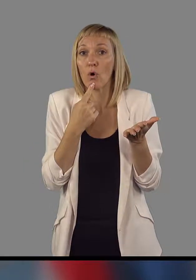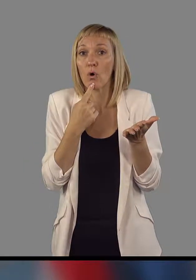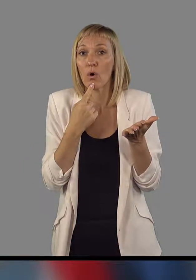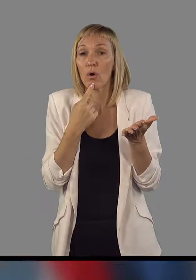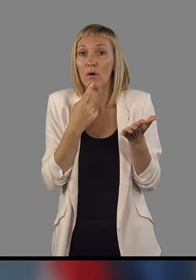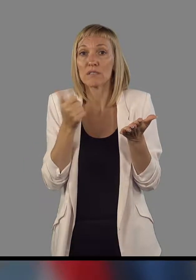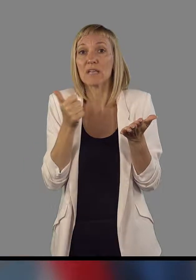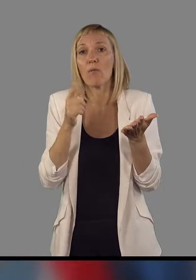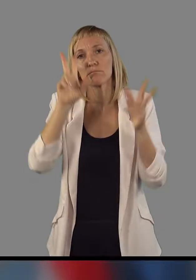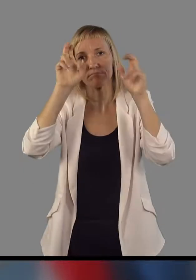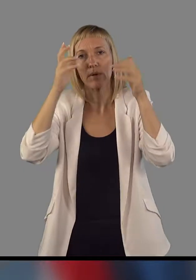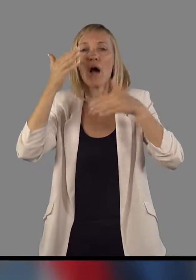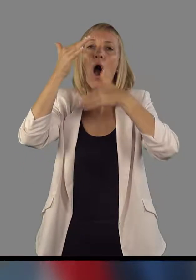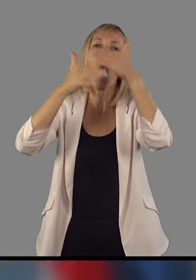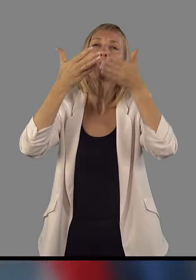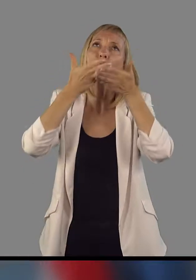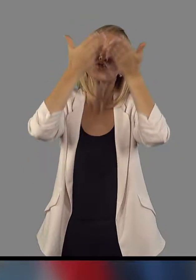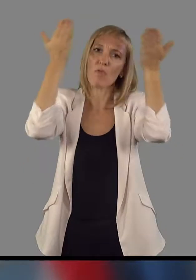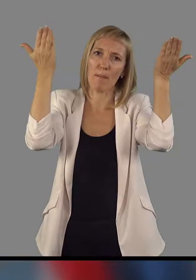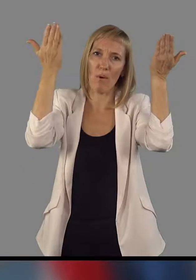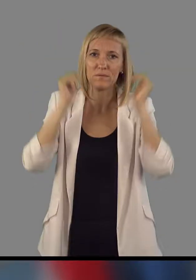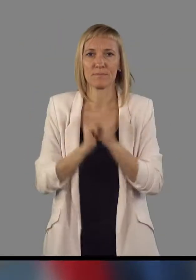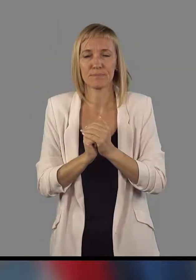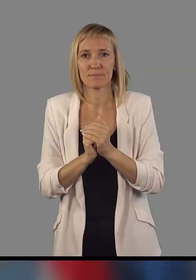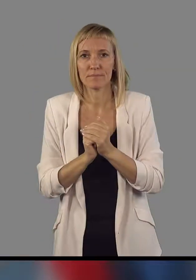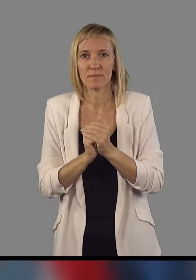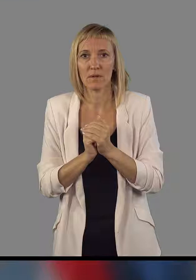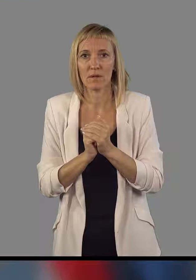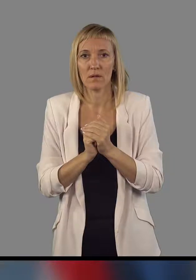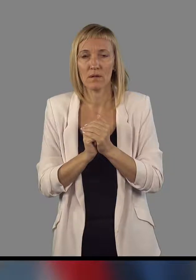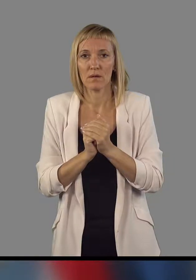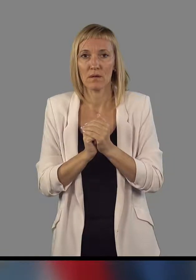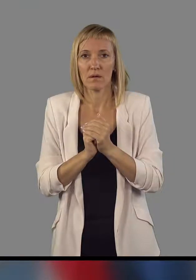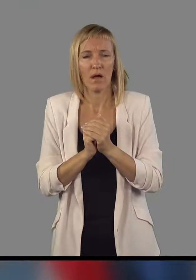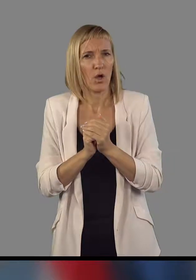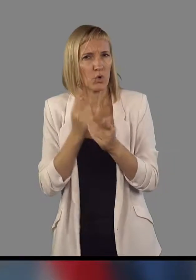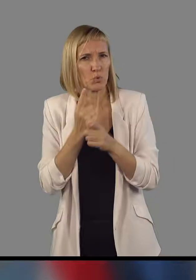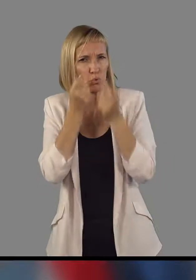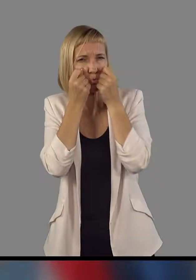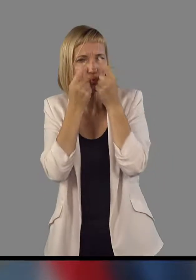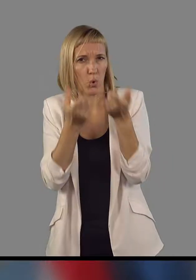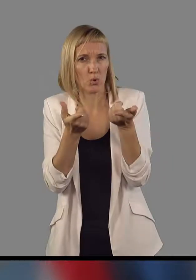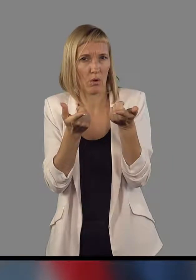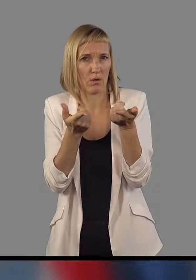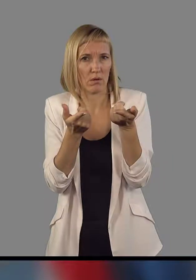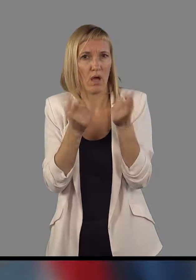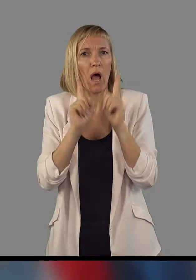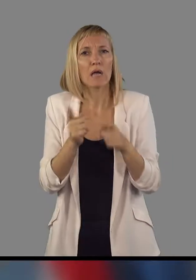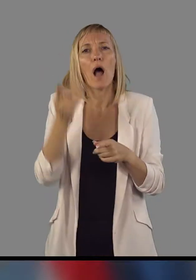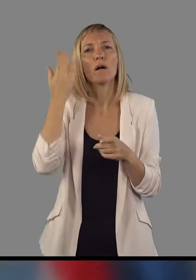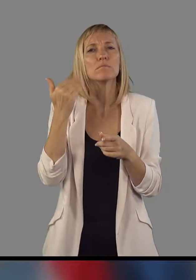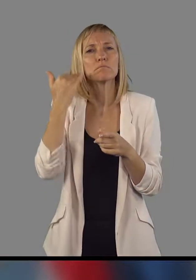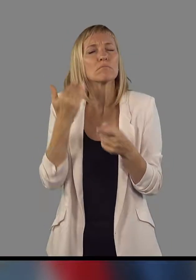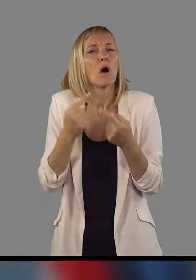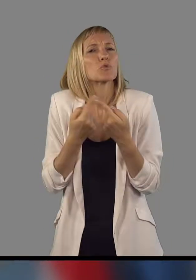modro ali oblačno nebo, kakršnokoli že. In To je nenavadno, kaj